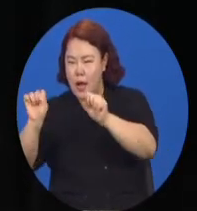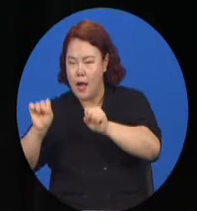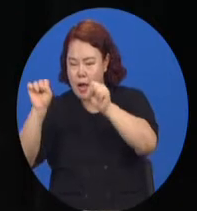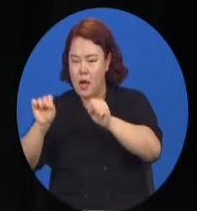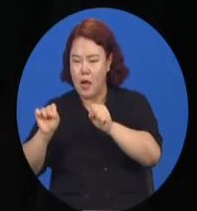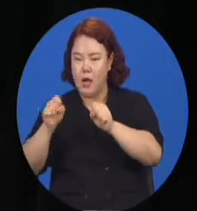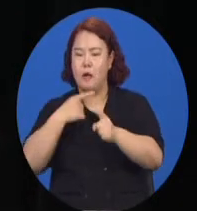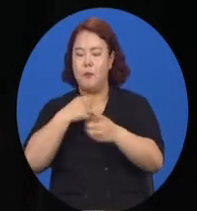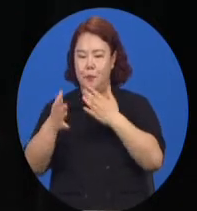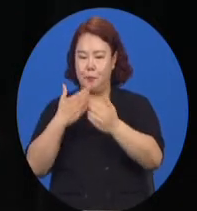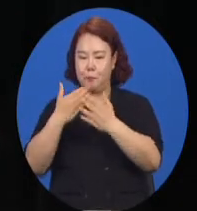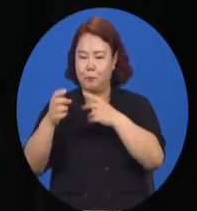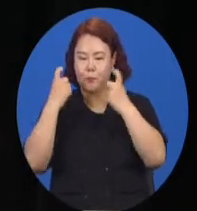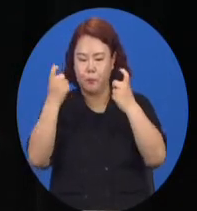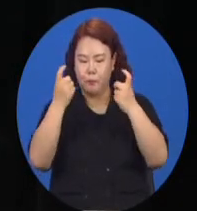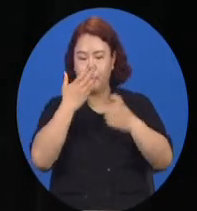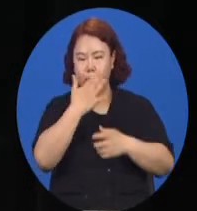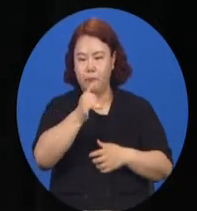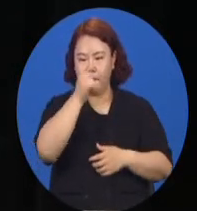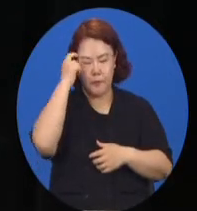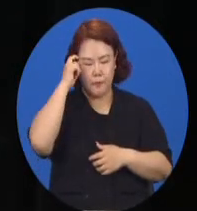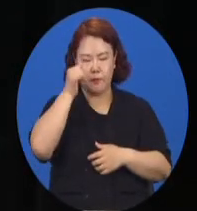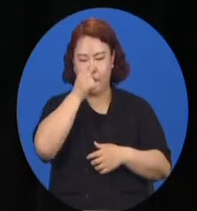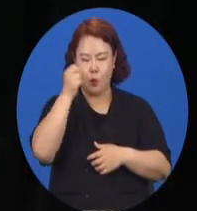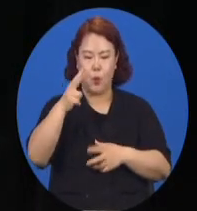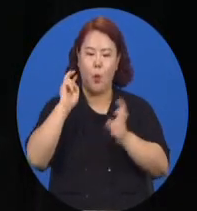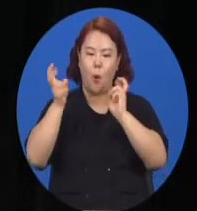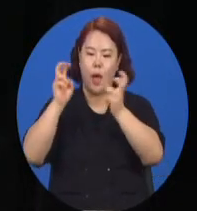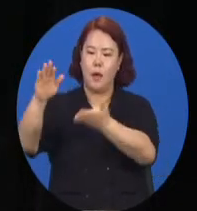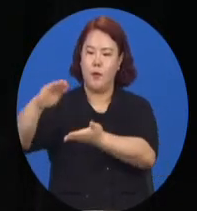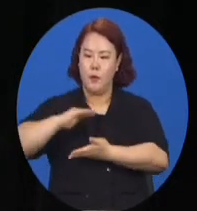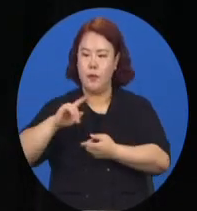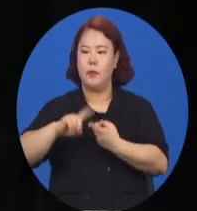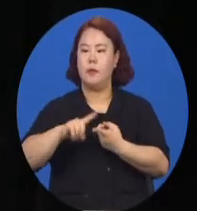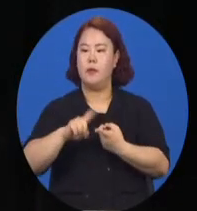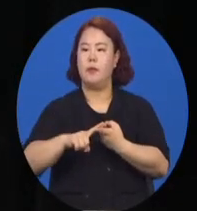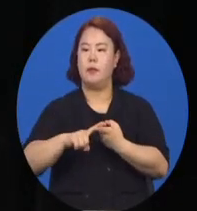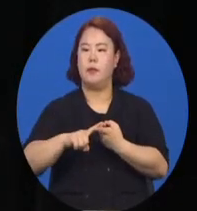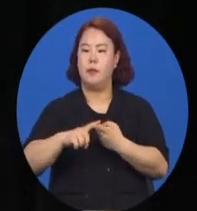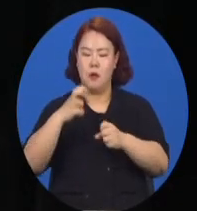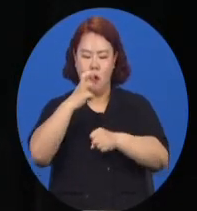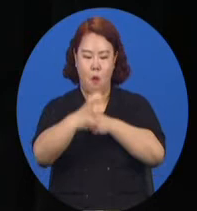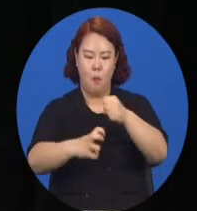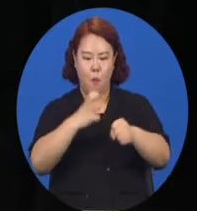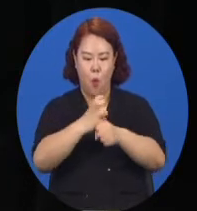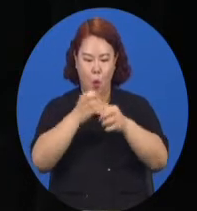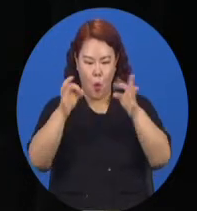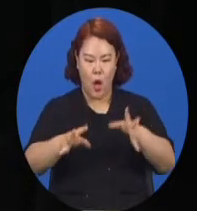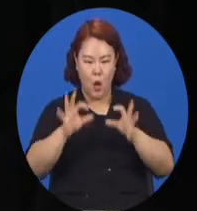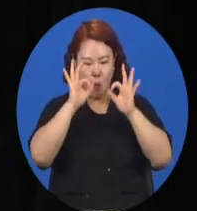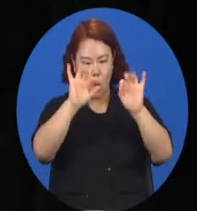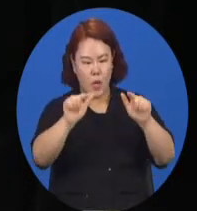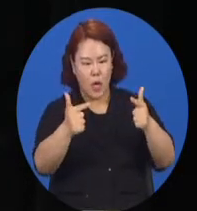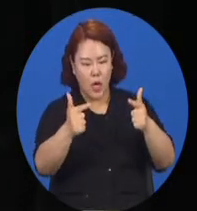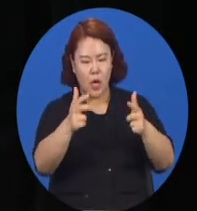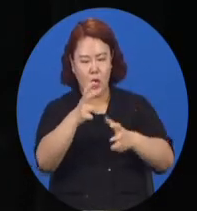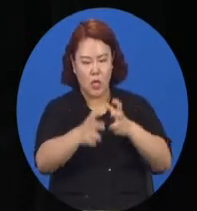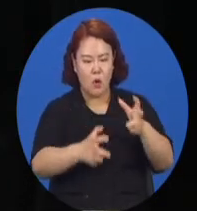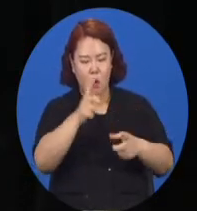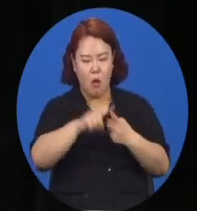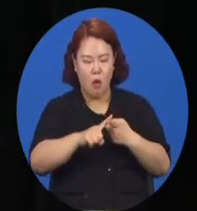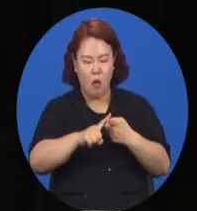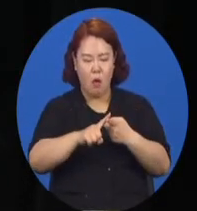될 수 있지 않을까 그렇게 생각을 해보고요. 그다음에 기업 유치는 우리가 근 30년간을 오지 않는 기업을